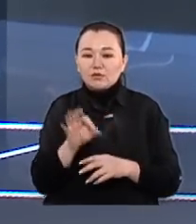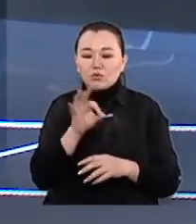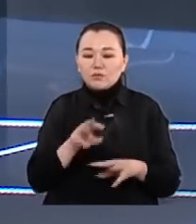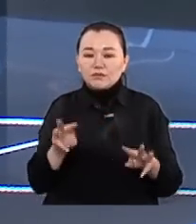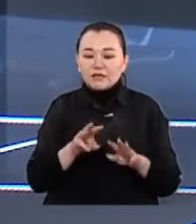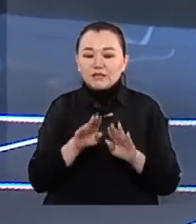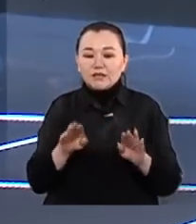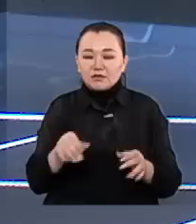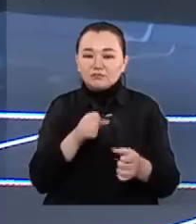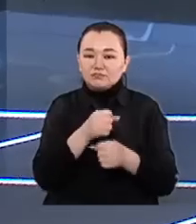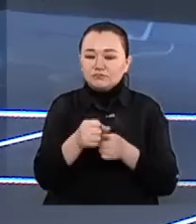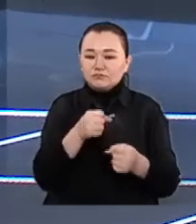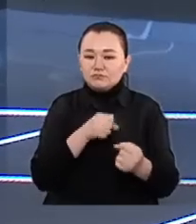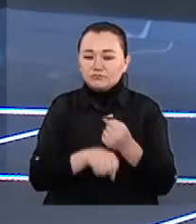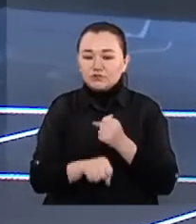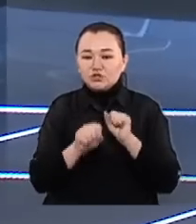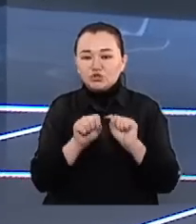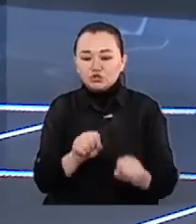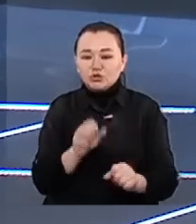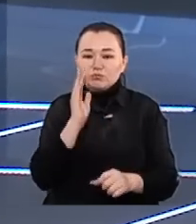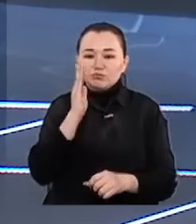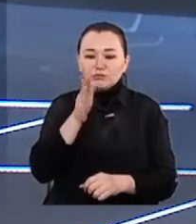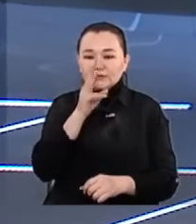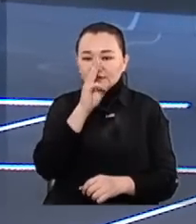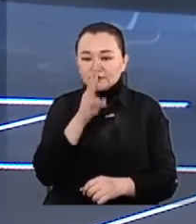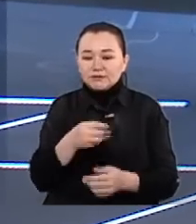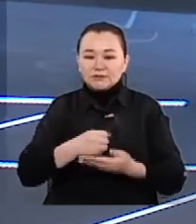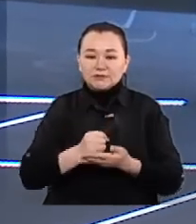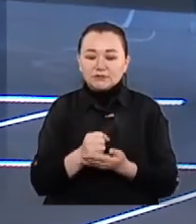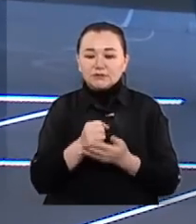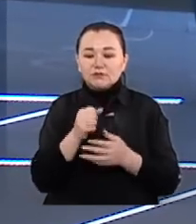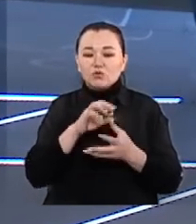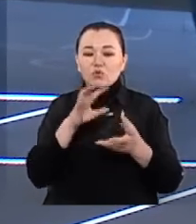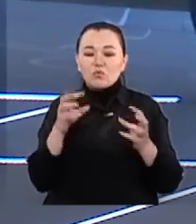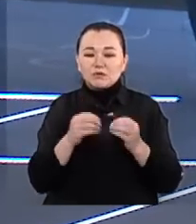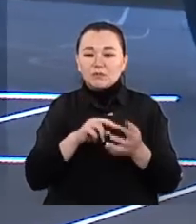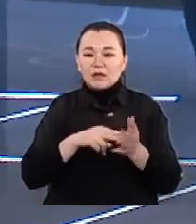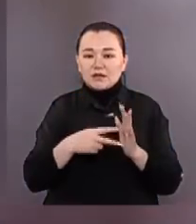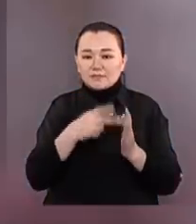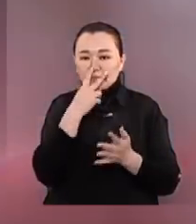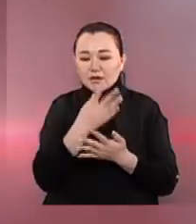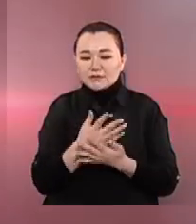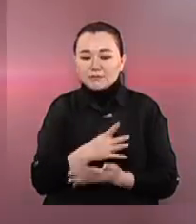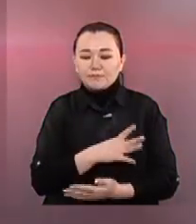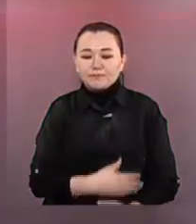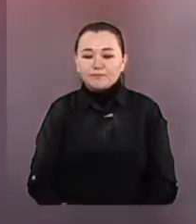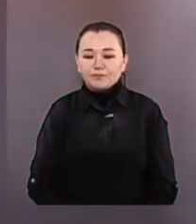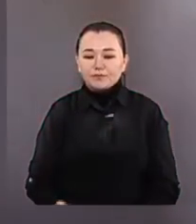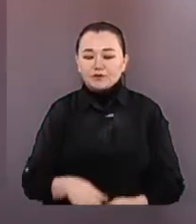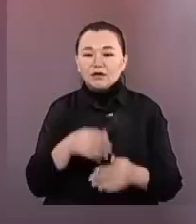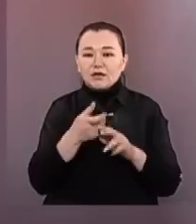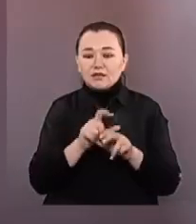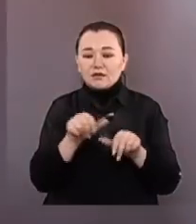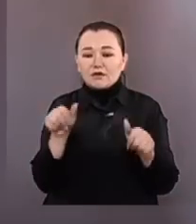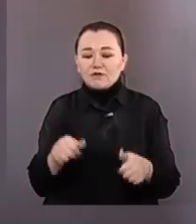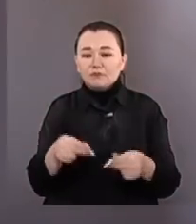министрлік балаларды зорлық-зомбылықтан қорғау үшін алдағы 3 жылға бекіткен кешенді жоспарда көрсеткен. Ал мұндай